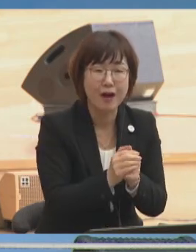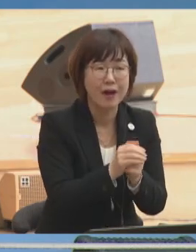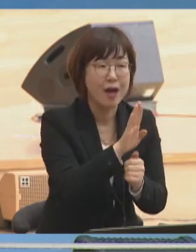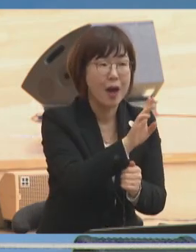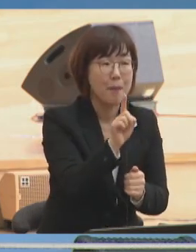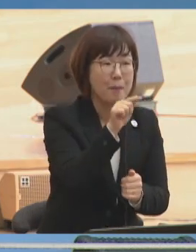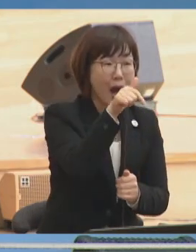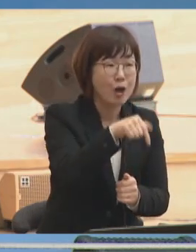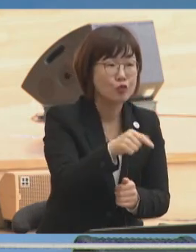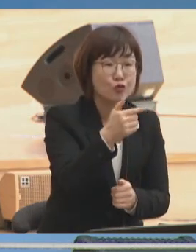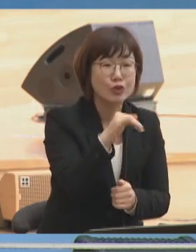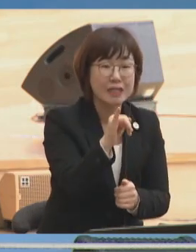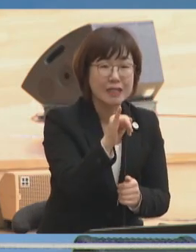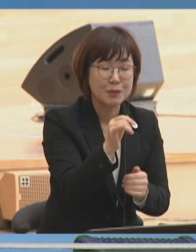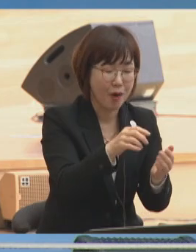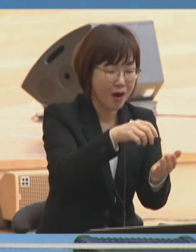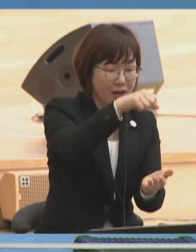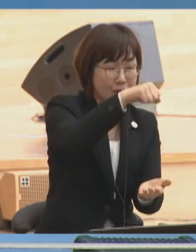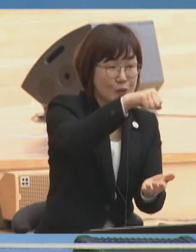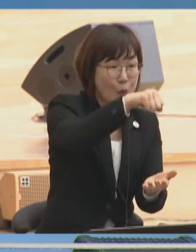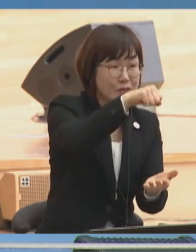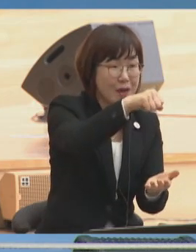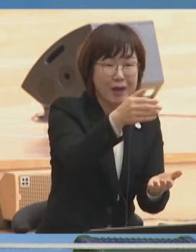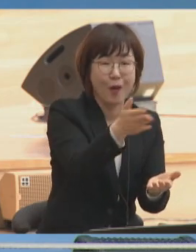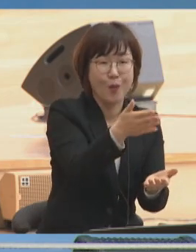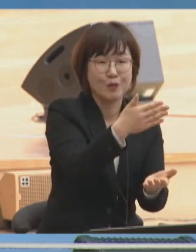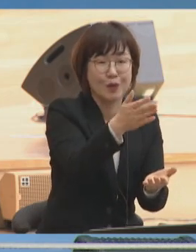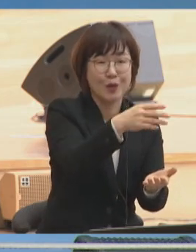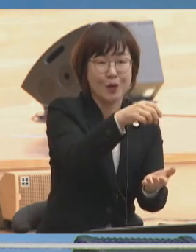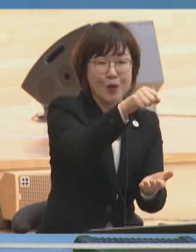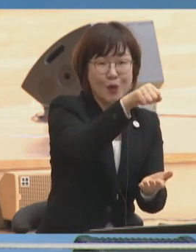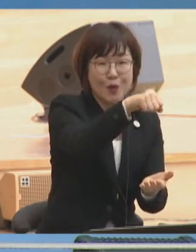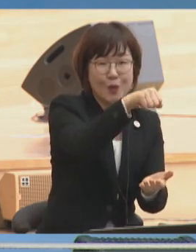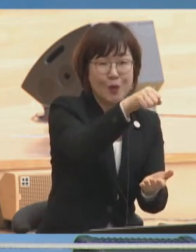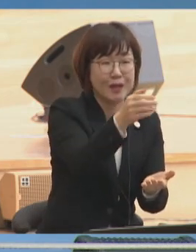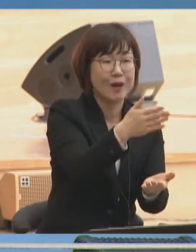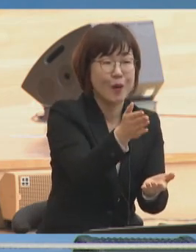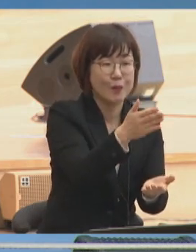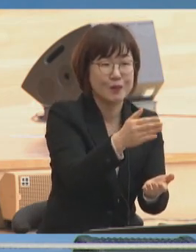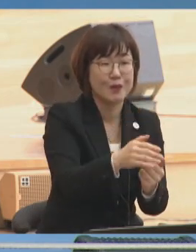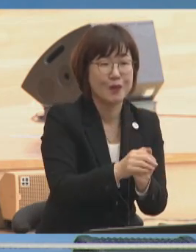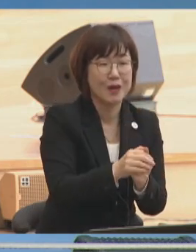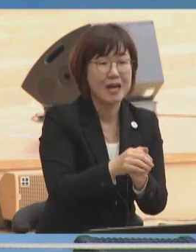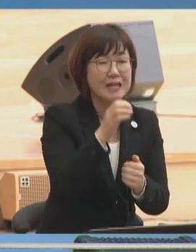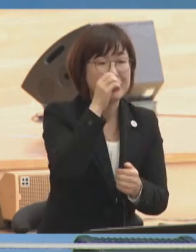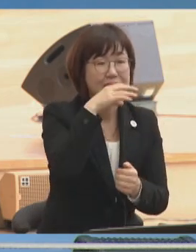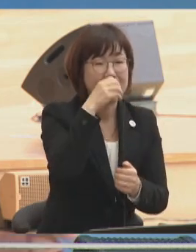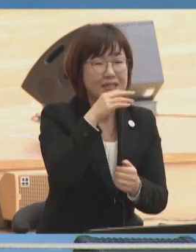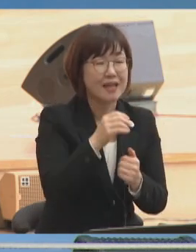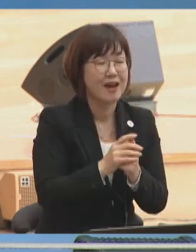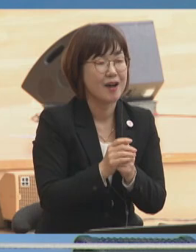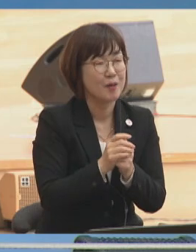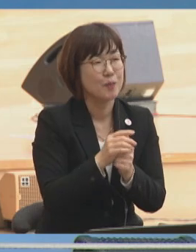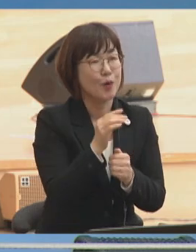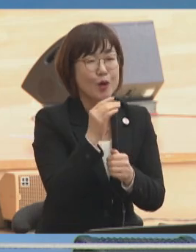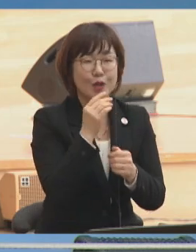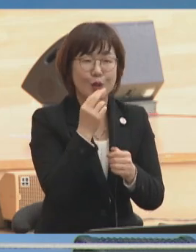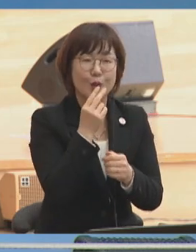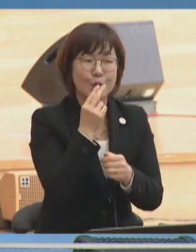바구니는 이렇게 손잡이가 없어요. 그러니까 예를 들면 종이 봉다리 같은 거 있잖아요. 우리가